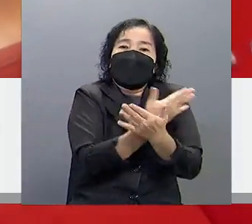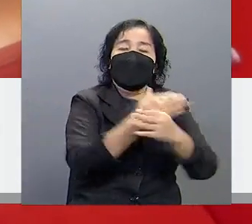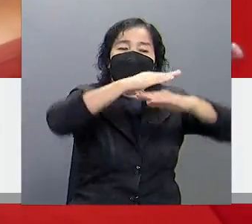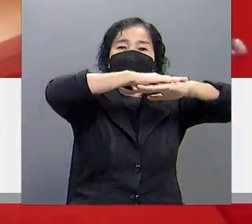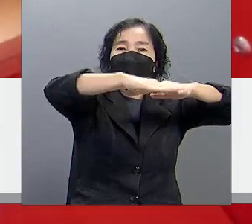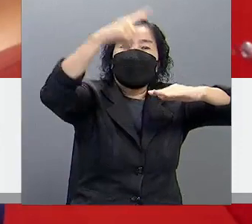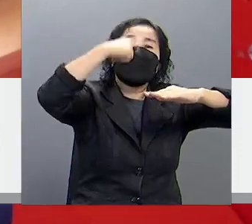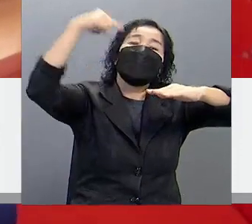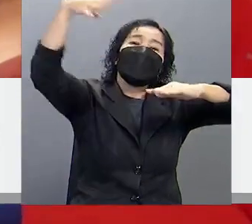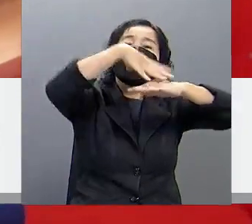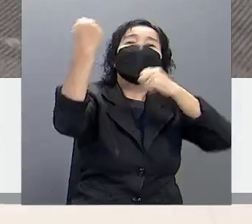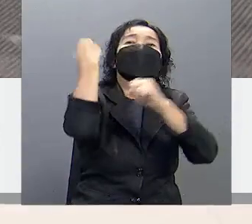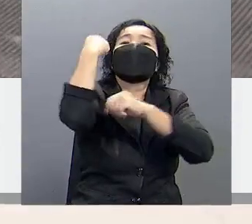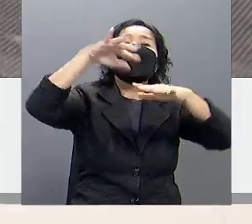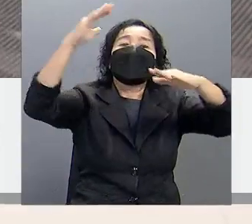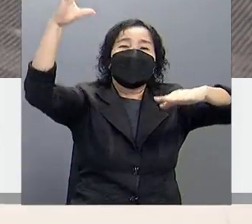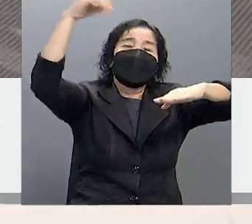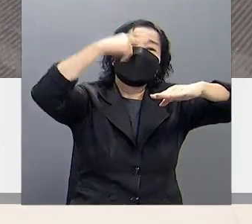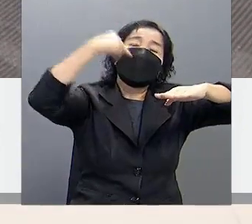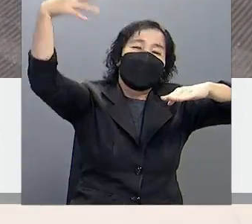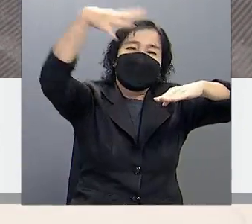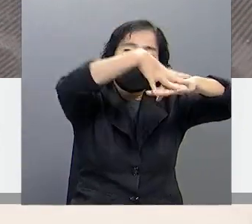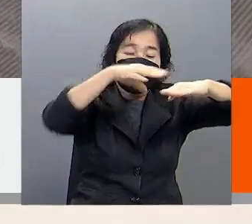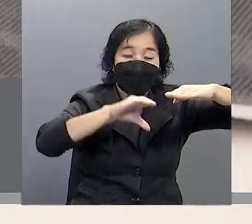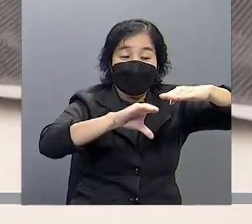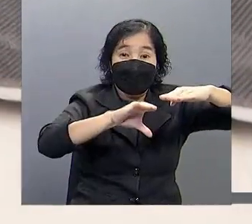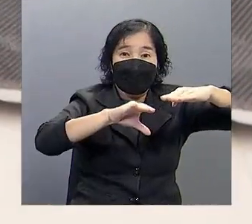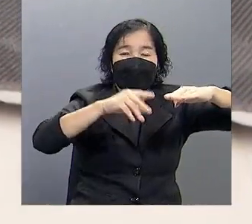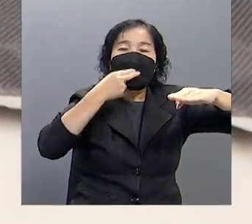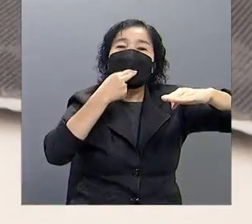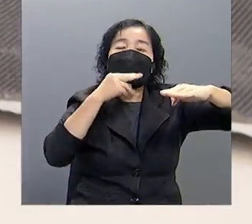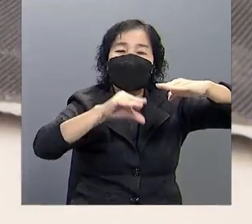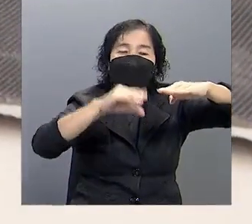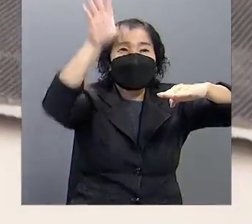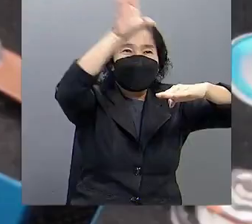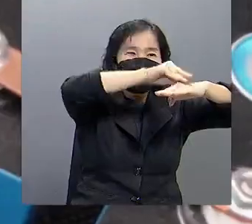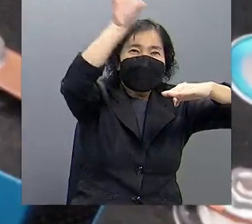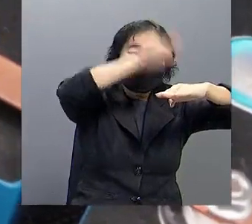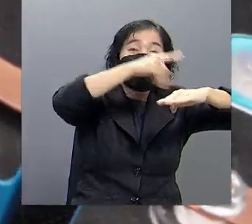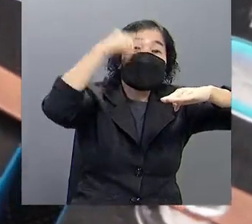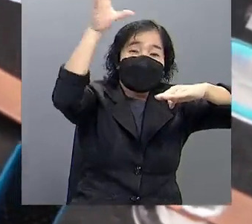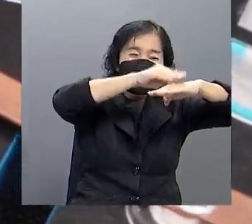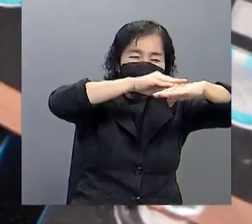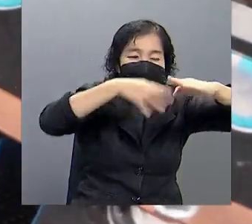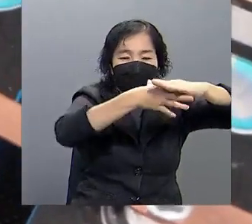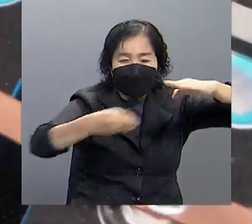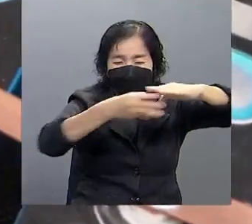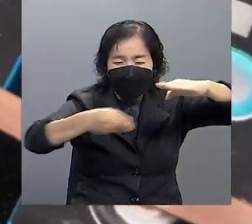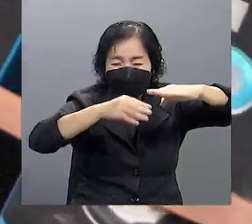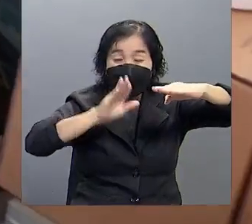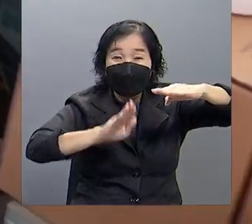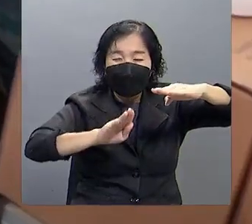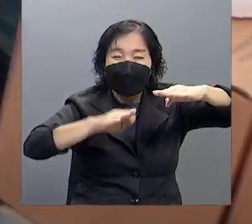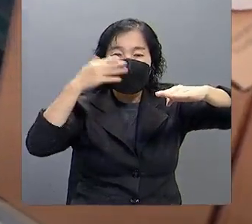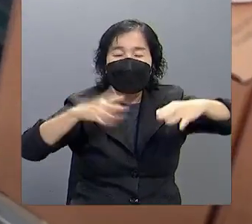Fitก็คือไม่มีแบตเตอรี่นะคะแล้วก็ออฟฟิศที่มีแบตเตอรี่สำรองเอาไว้ใช้ตอนกลางคืนได้แล้วก็ยังมีความต้องการระบบสำรองพลังงาน